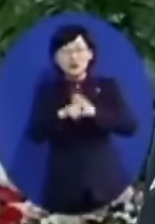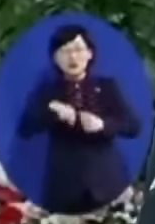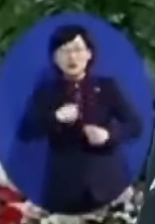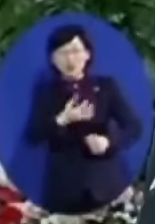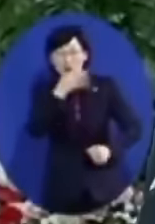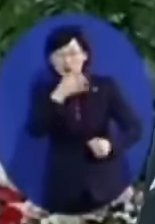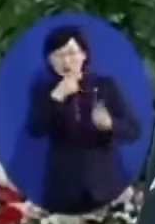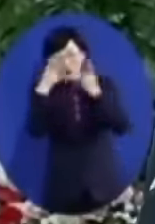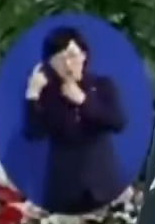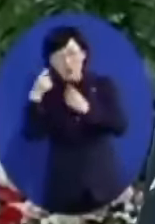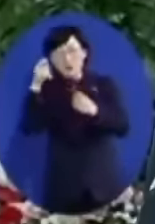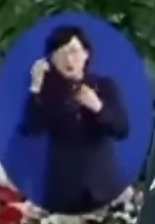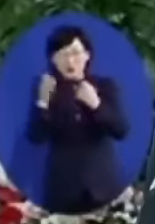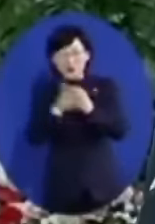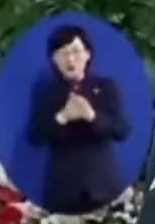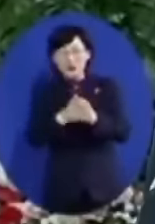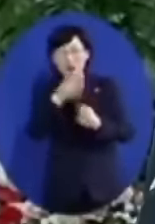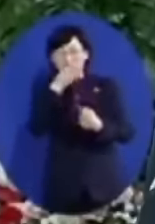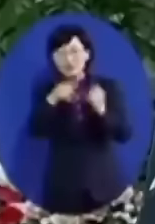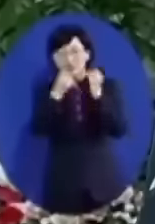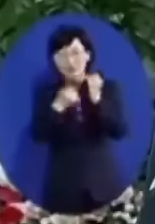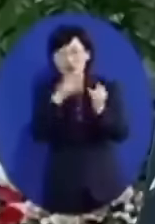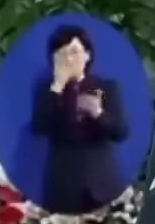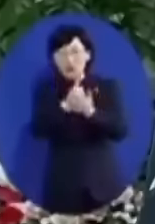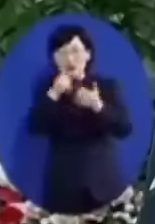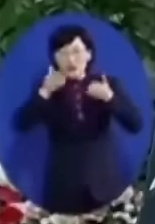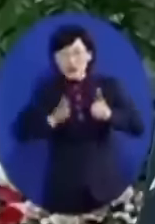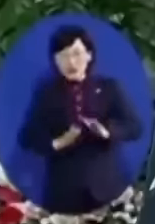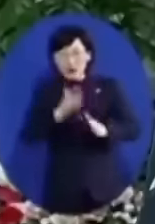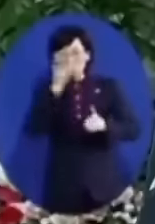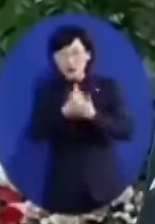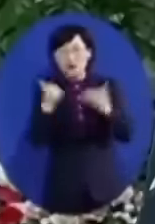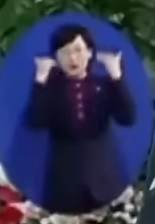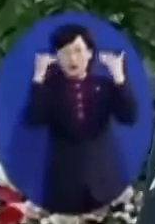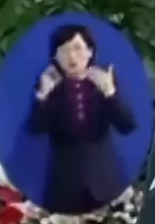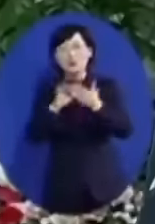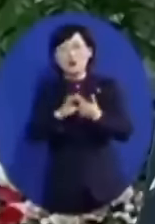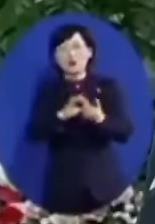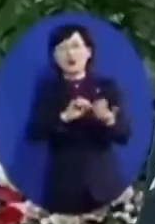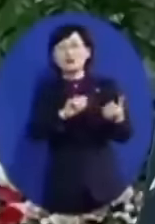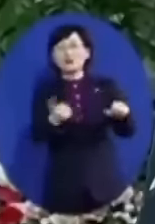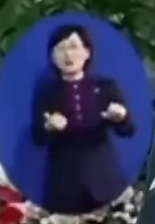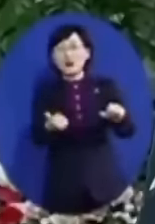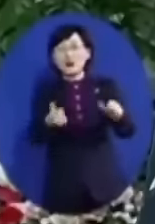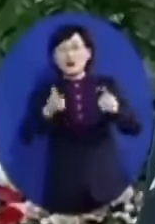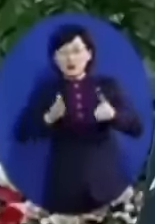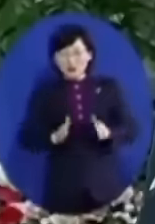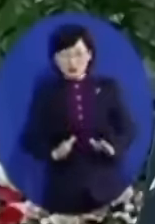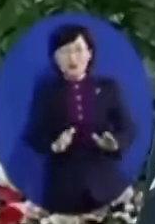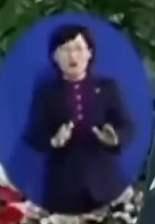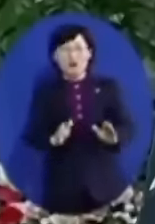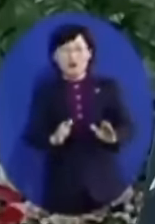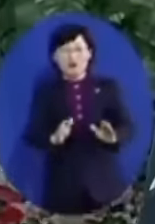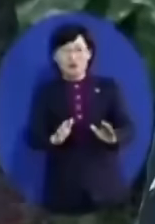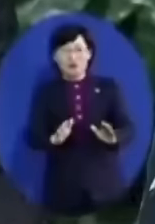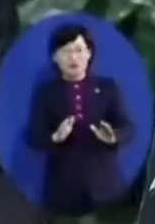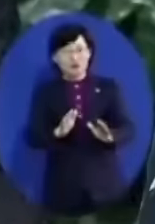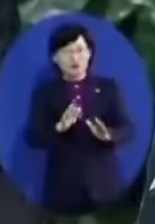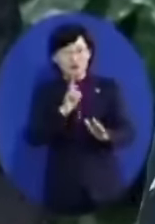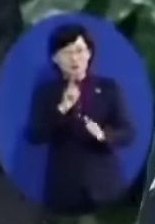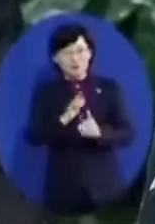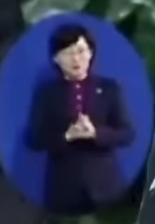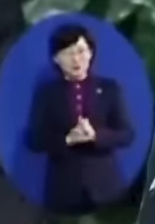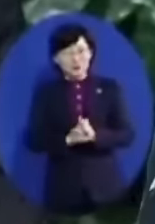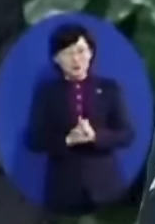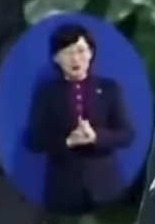끌려 미혹됨이니, 욕심이 잉태한 즉 죄를 낳고 죄가 장사한 즉 사망을 낳느니라.